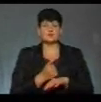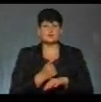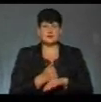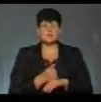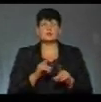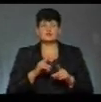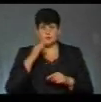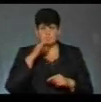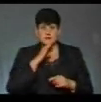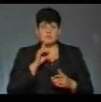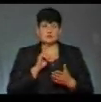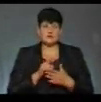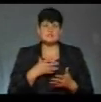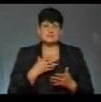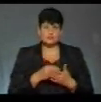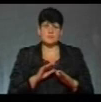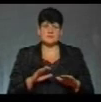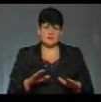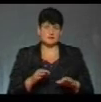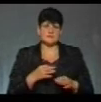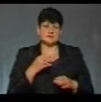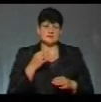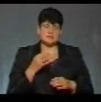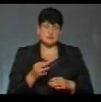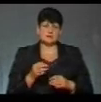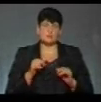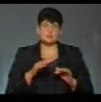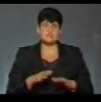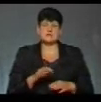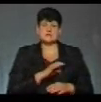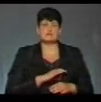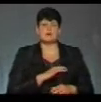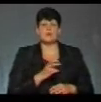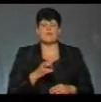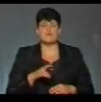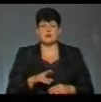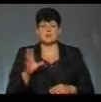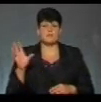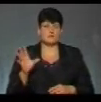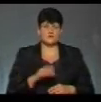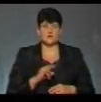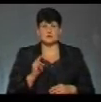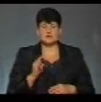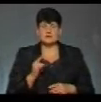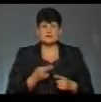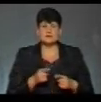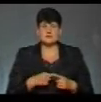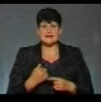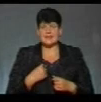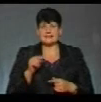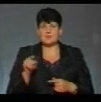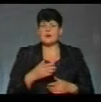батьки мають своїм дітям посилати в процесі виховання всього дитини, це «я тебе